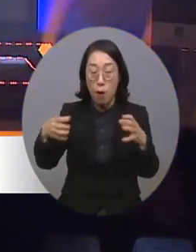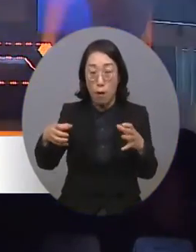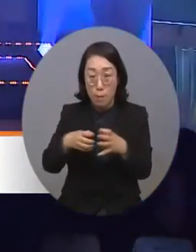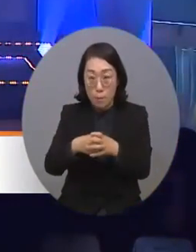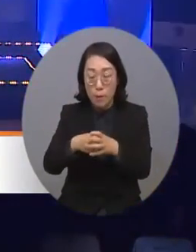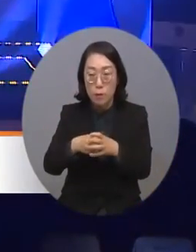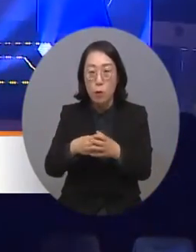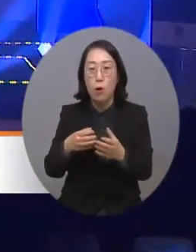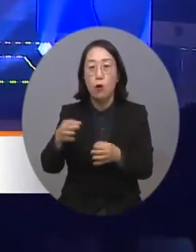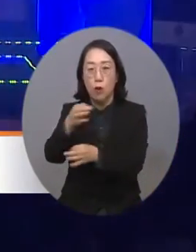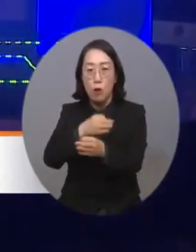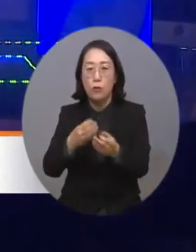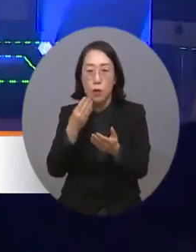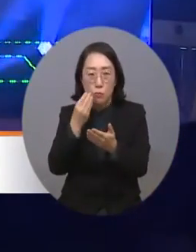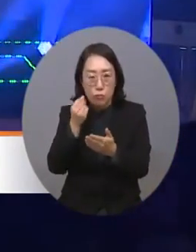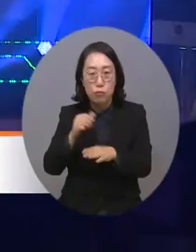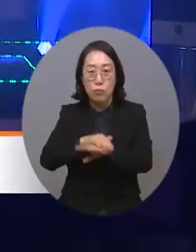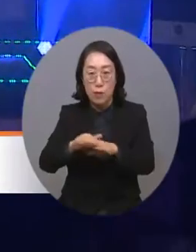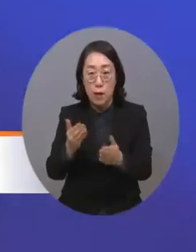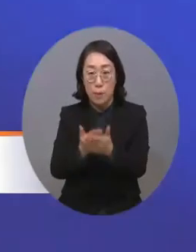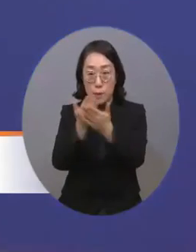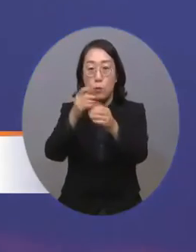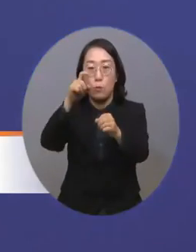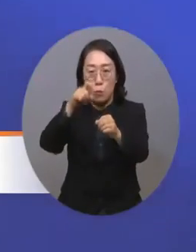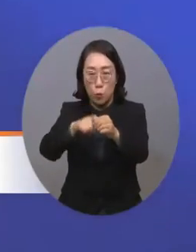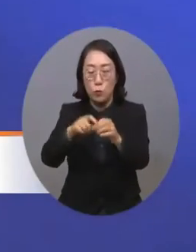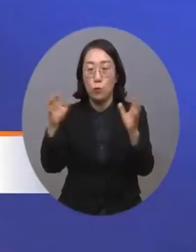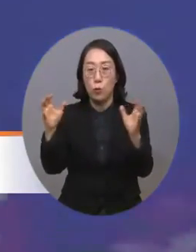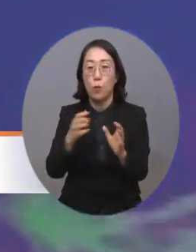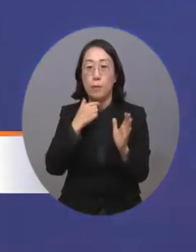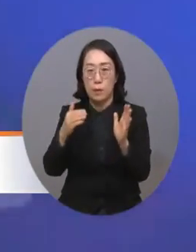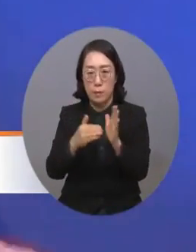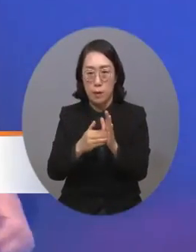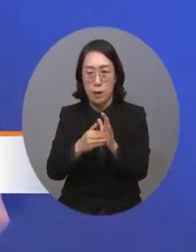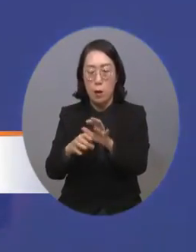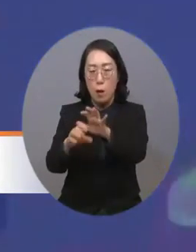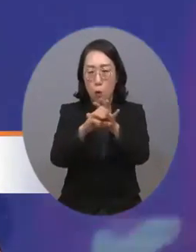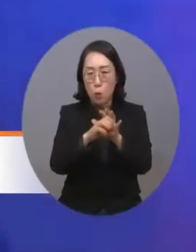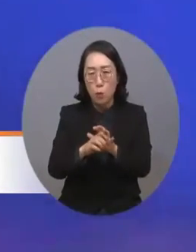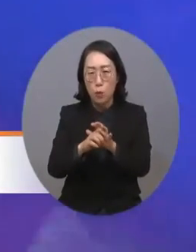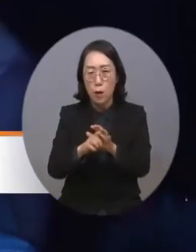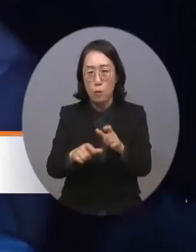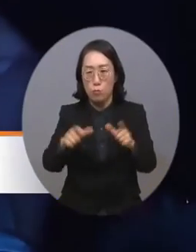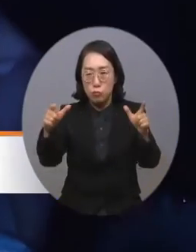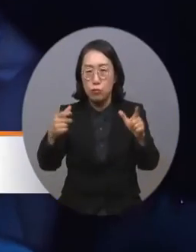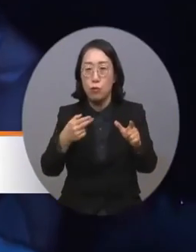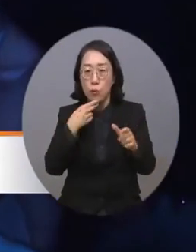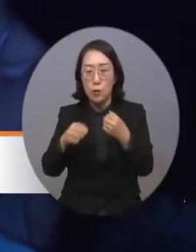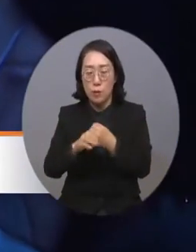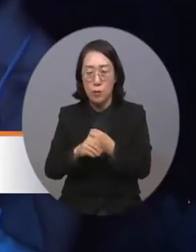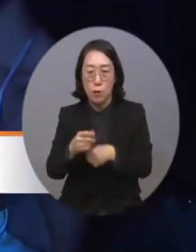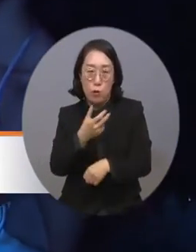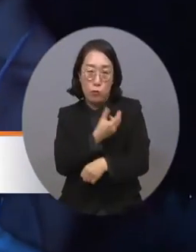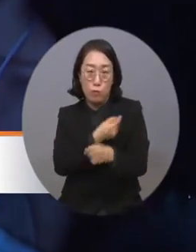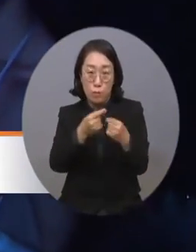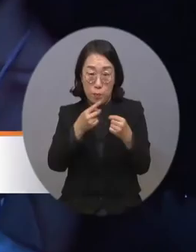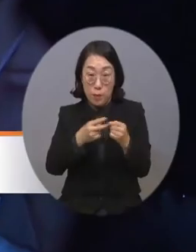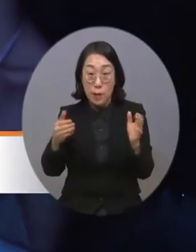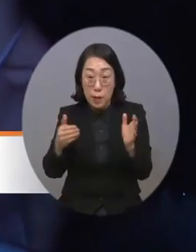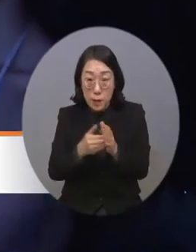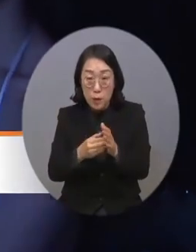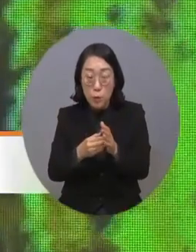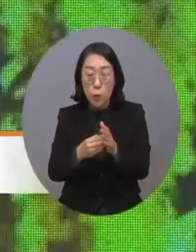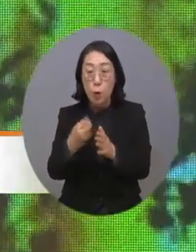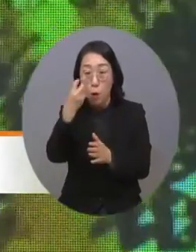경제 활성화를 목적으로 개최됐습니다. 특히 코로나19 확산 방지를 위해 백신 접종 완료자와 PCR 음성